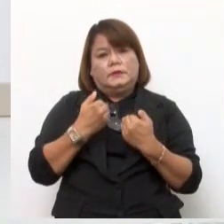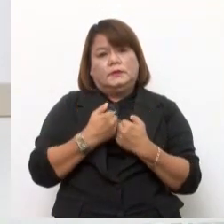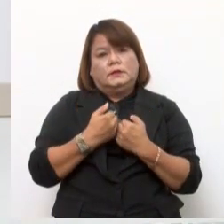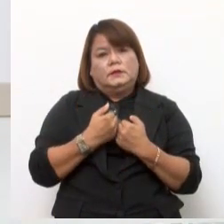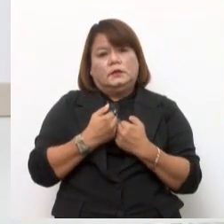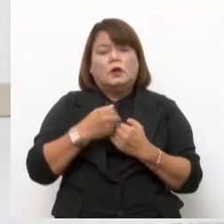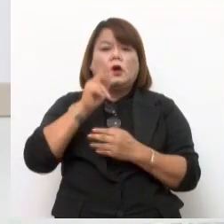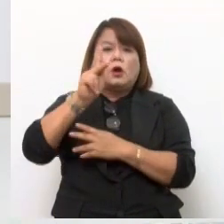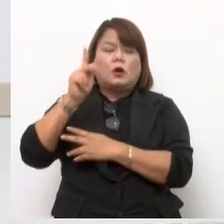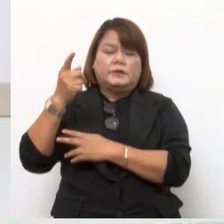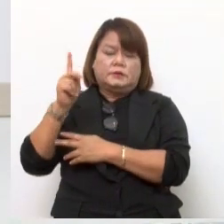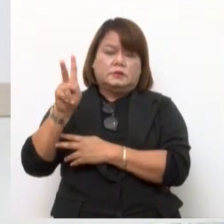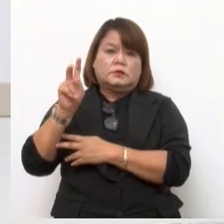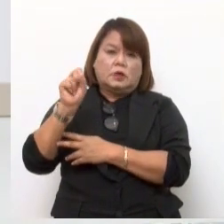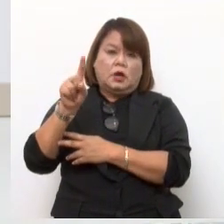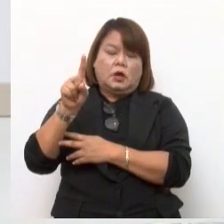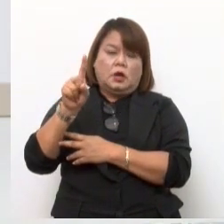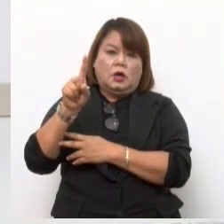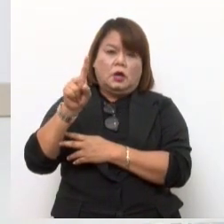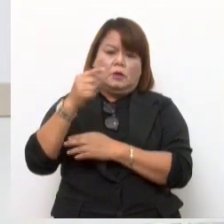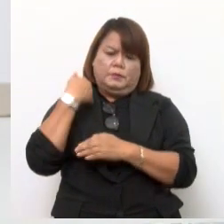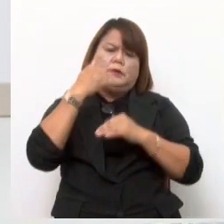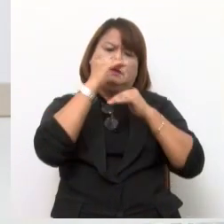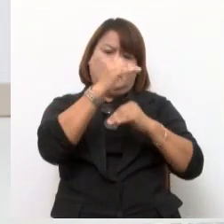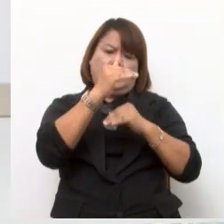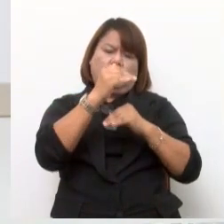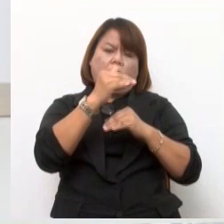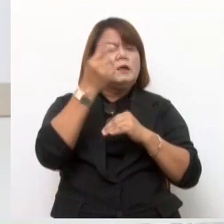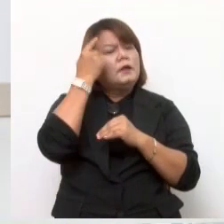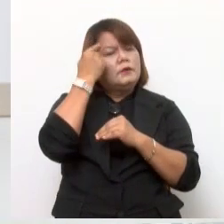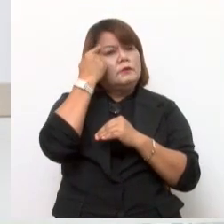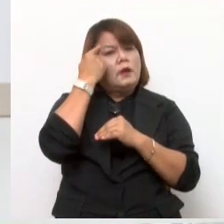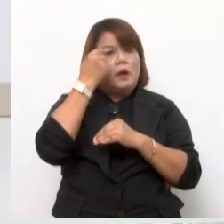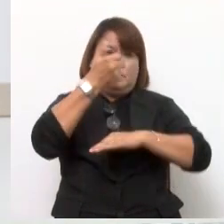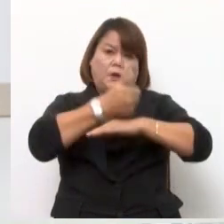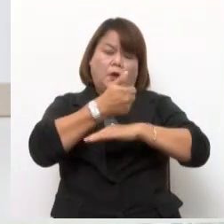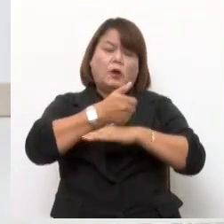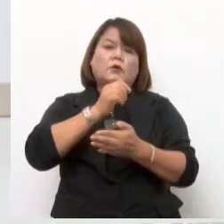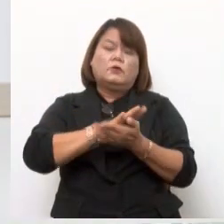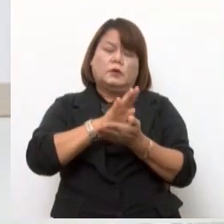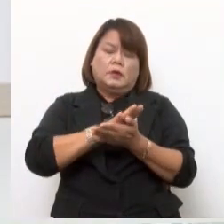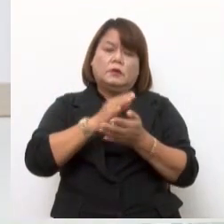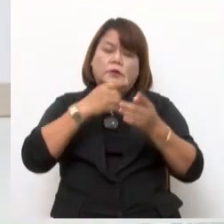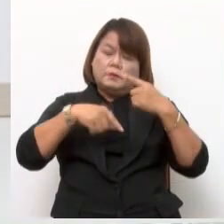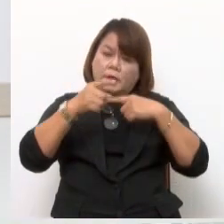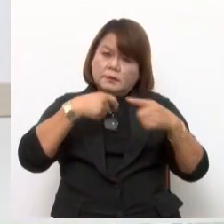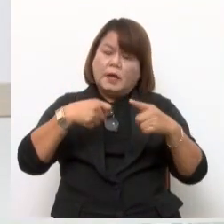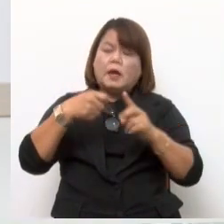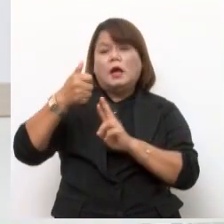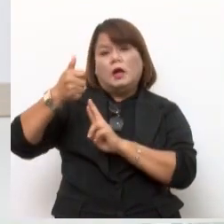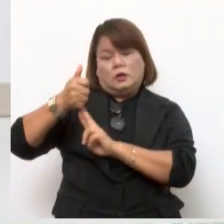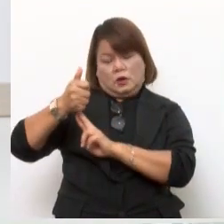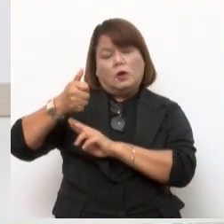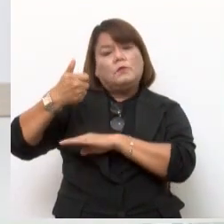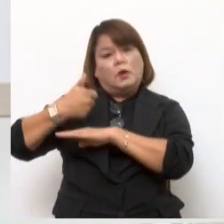ทางกกส.ได้ออกหลักเกณฑ์นี้มาโดยมีหลักการและแนวคิดว่าผอ.โรงเรียนควรจะมาจากรองผอ.โร